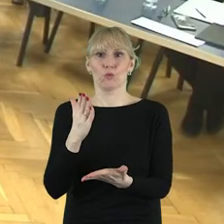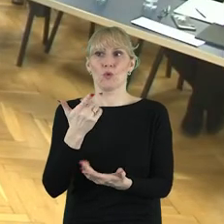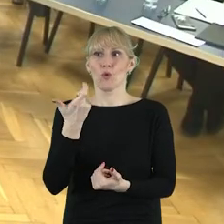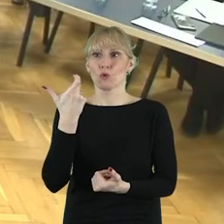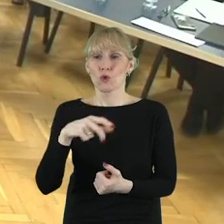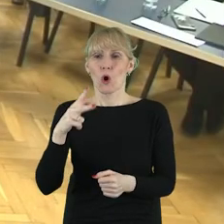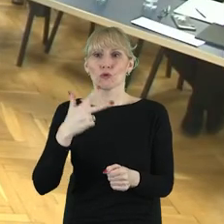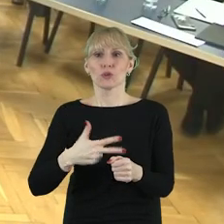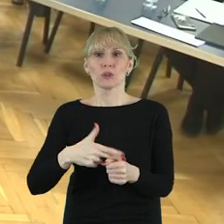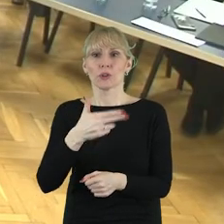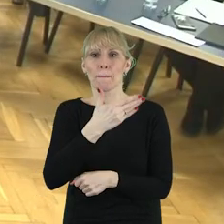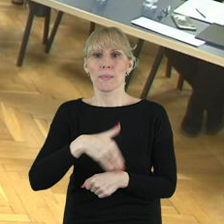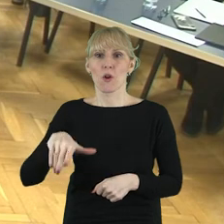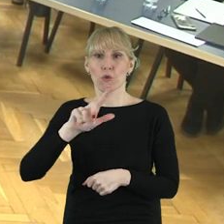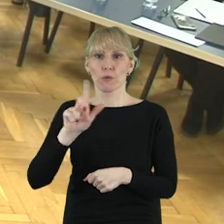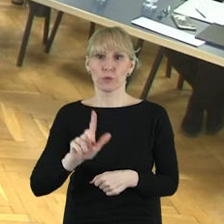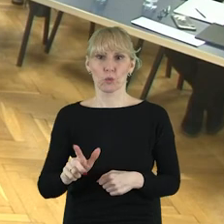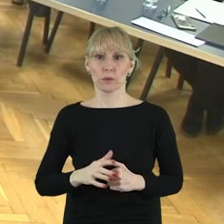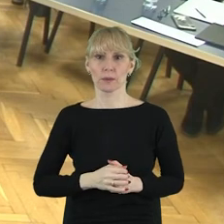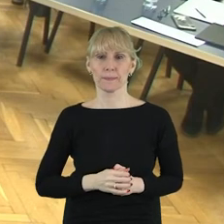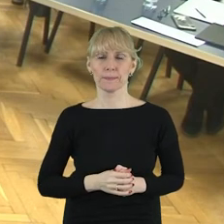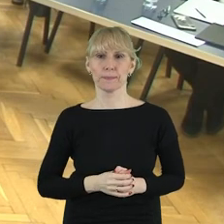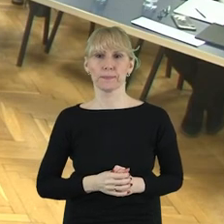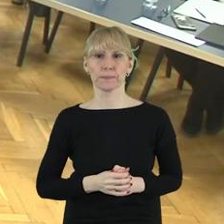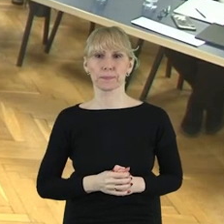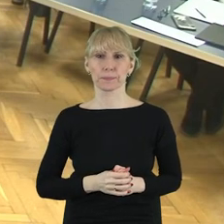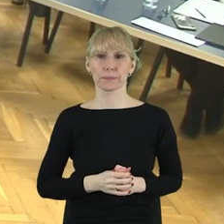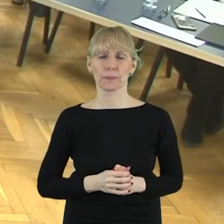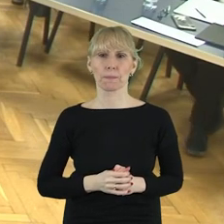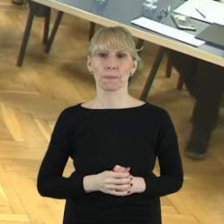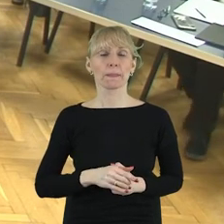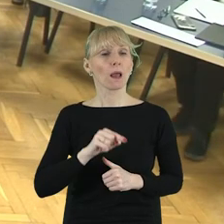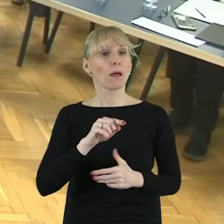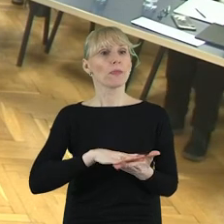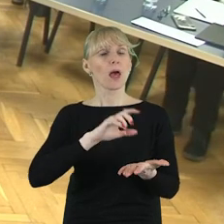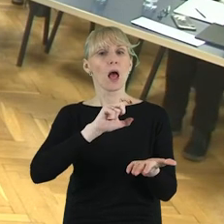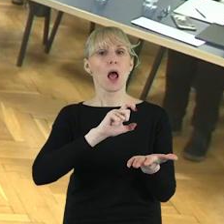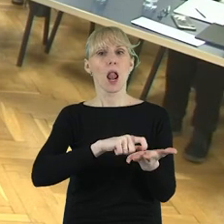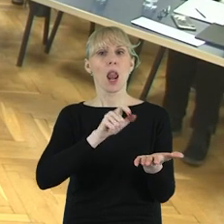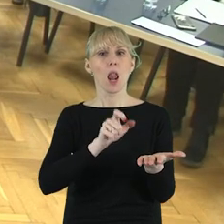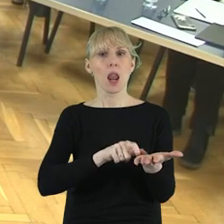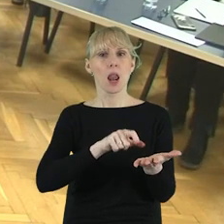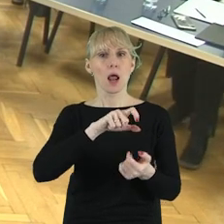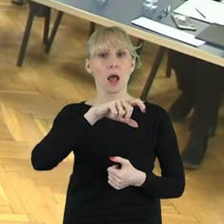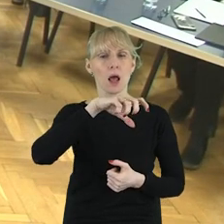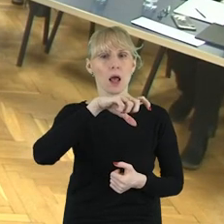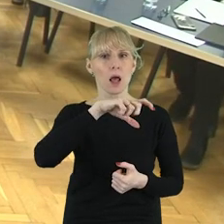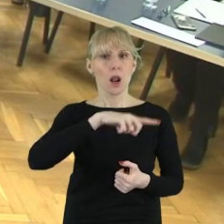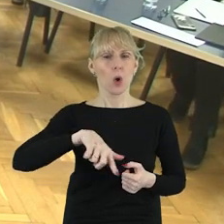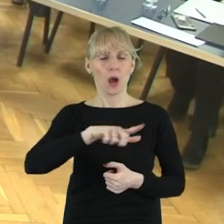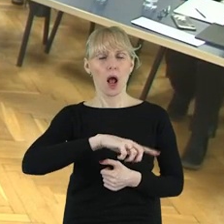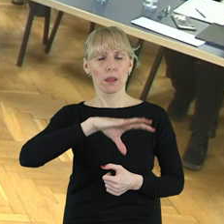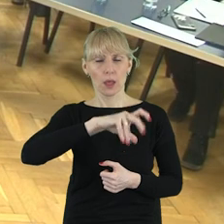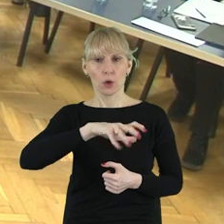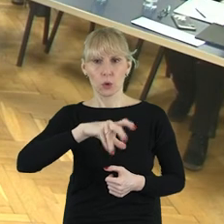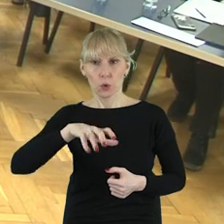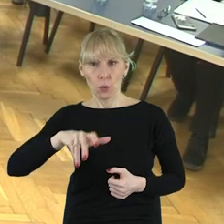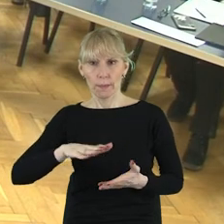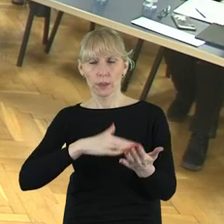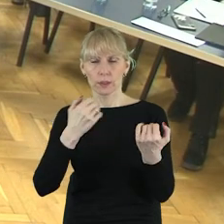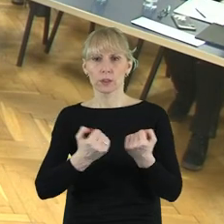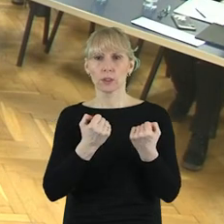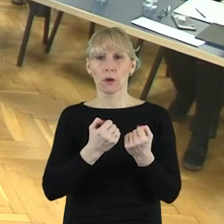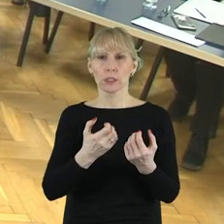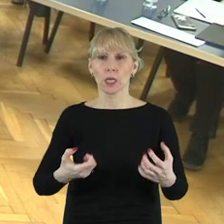pieniądzach. Oprócz tego, że te lokalne grupy działania są tak silnie związane z